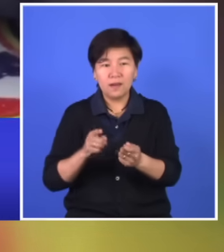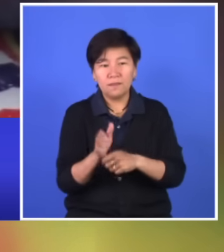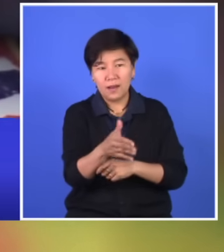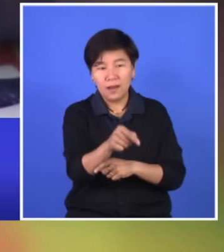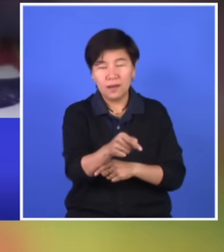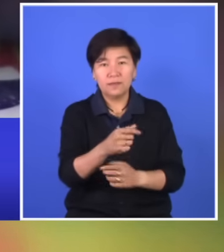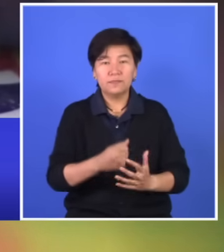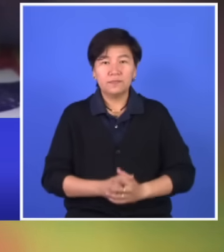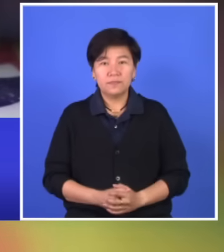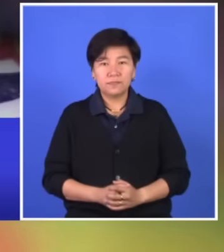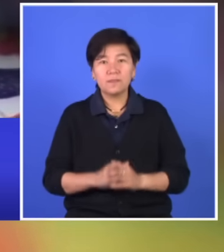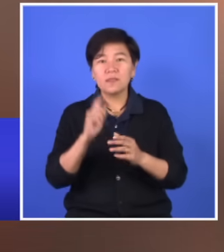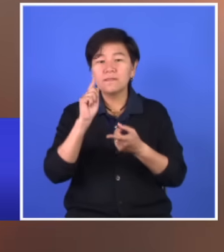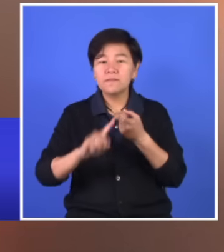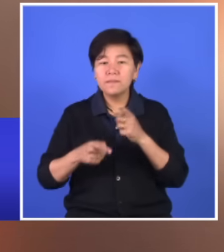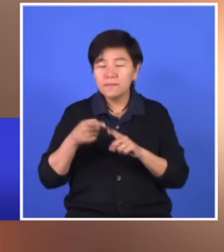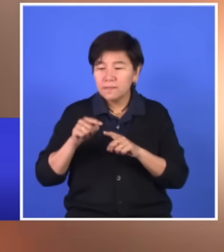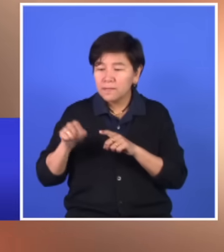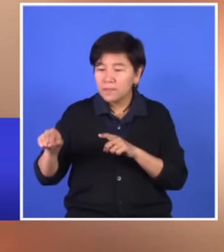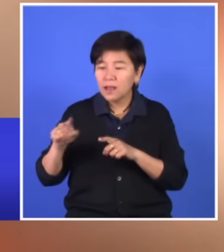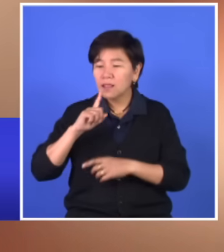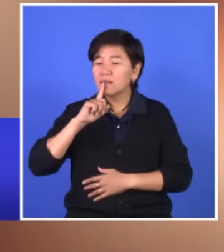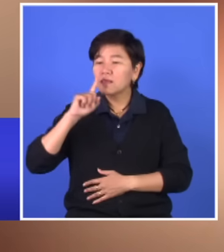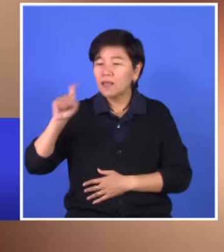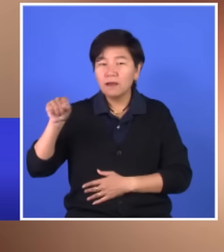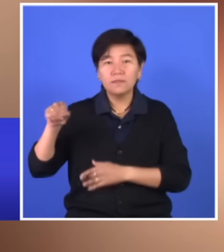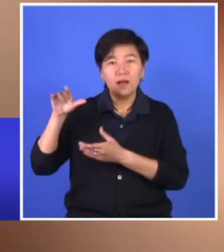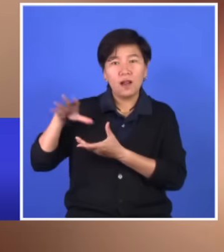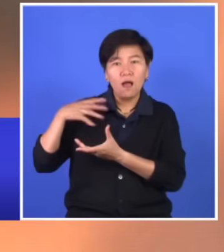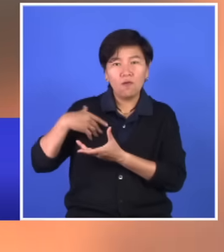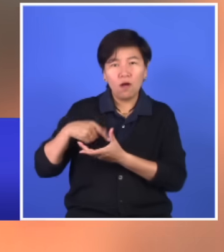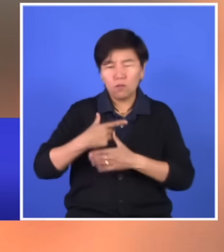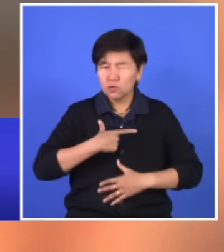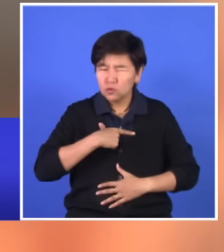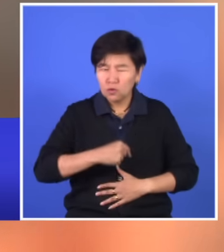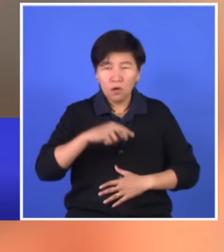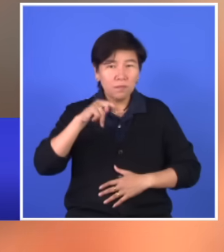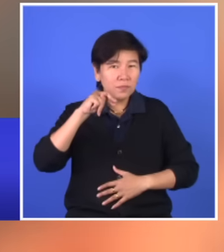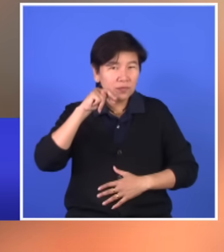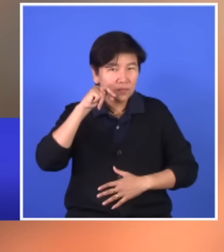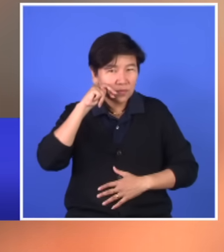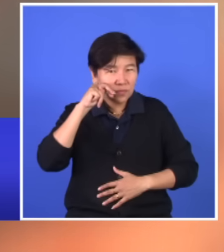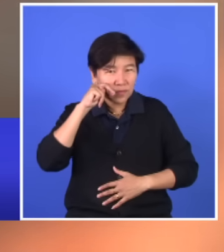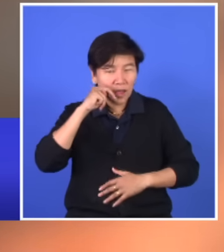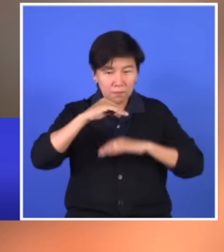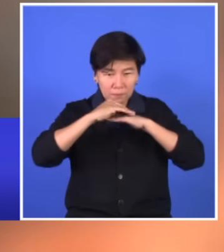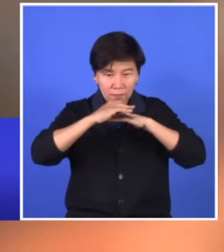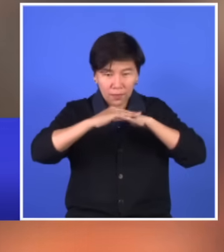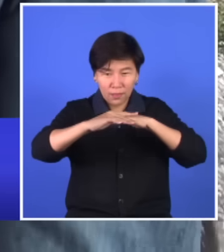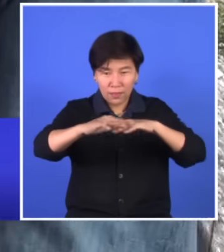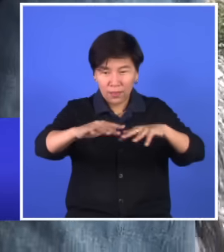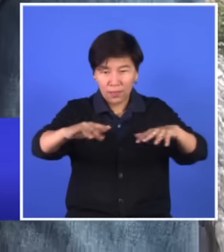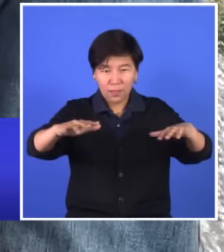ถามเพื่อนร่วมงานที่อยู่ในแคมป์คนงานด้วยกันเขเล่าให้ฟังว่าผู้ตายเนี่ยชอบดำน้ำยิงปลามากเลยหลังจากเลิกงานดื่ม